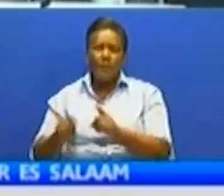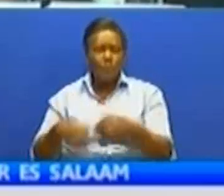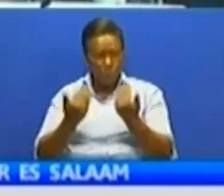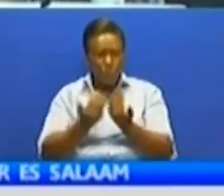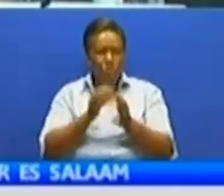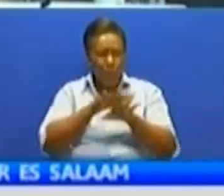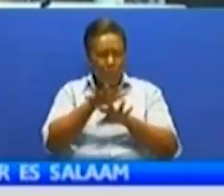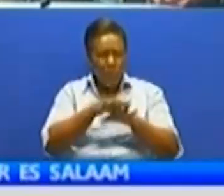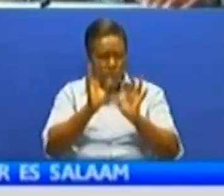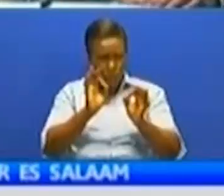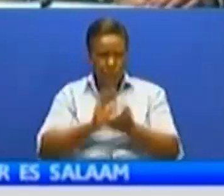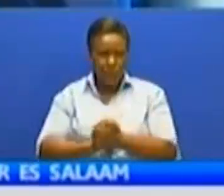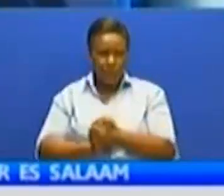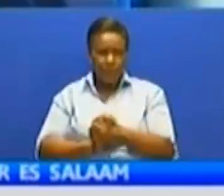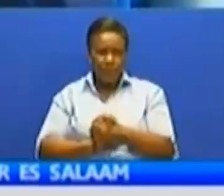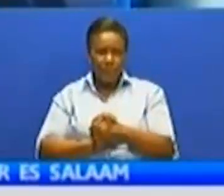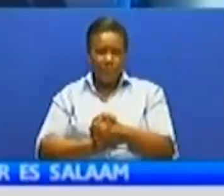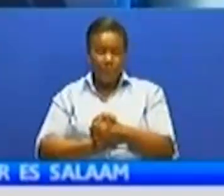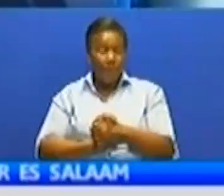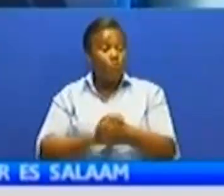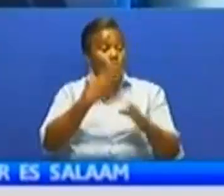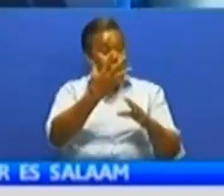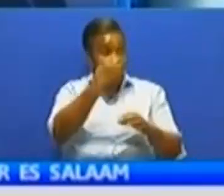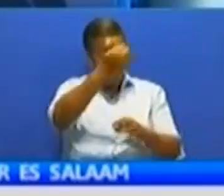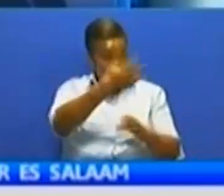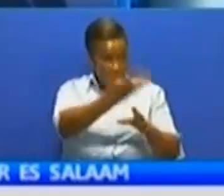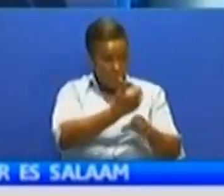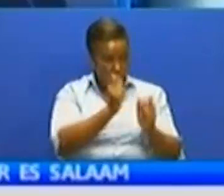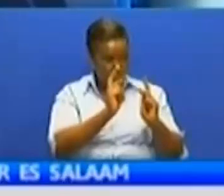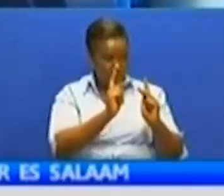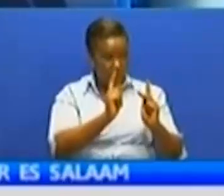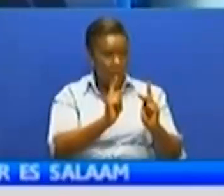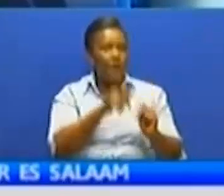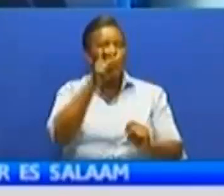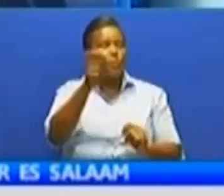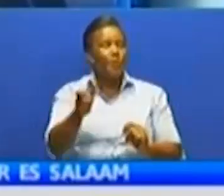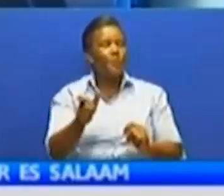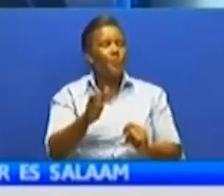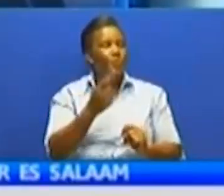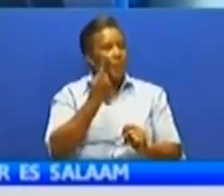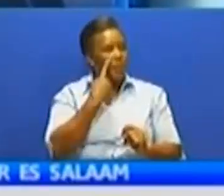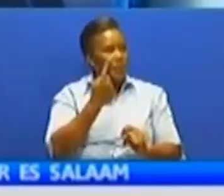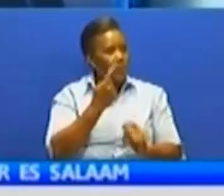Yeah. Tujiandae kufanyaje. Maanake kupatwa kawaida, kupatwa kwa mwezi, watu wanategemea kutakuwa na